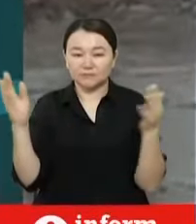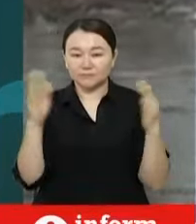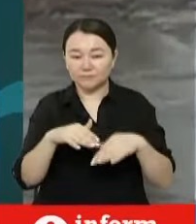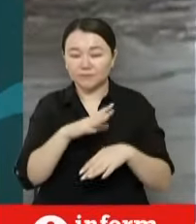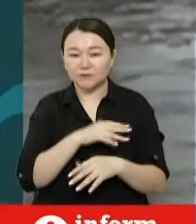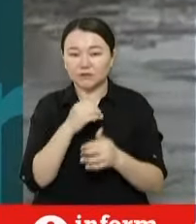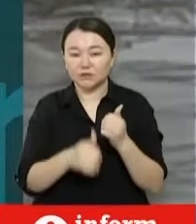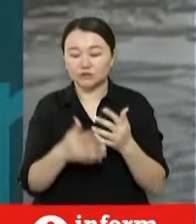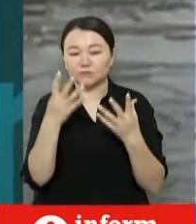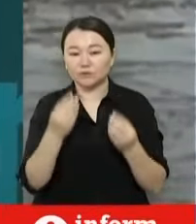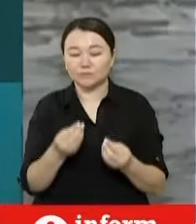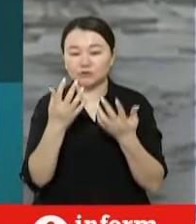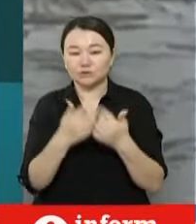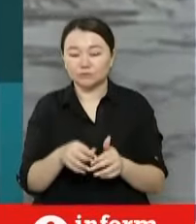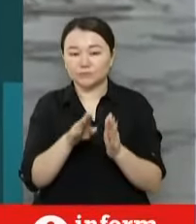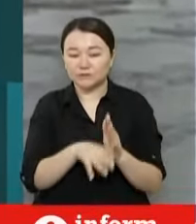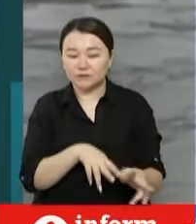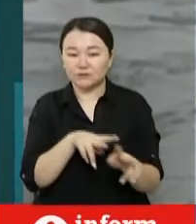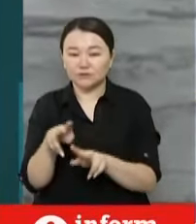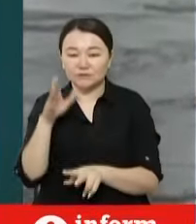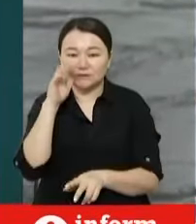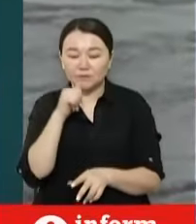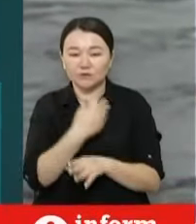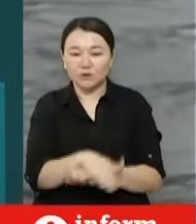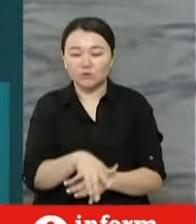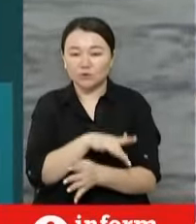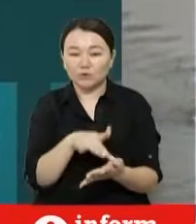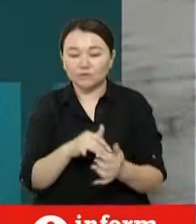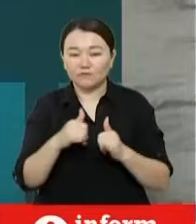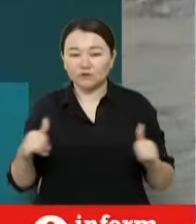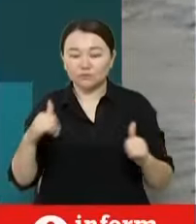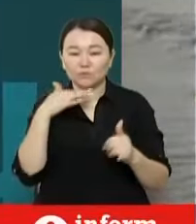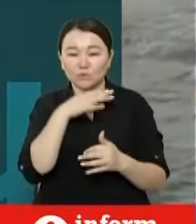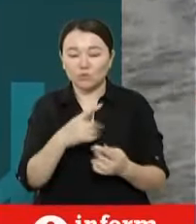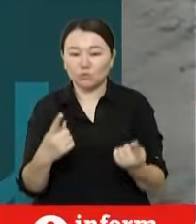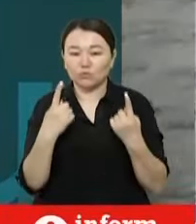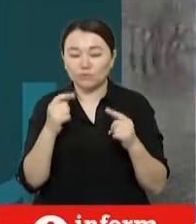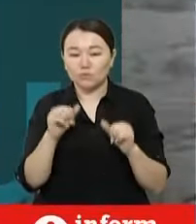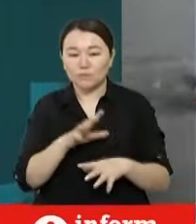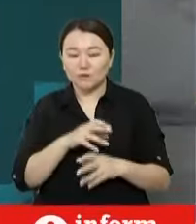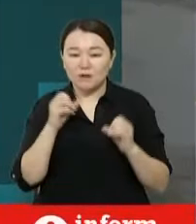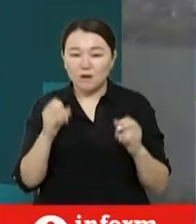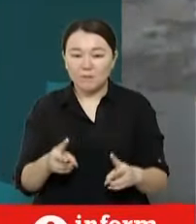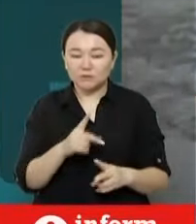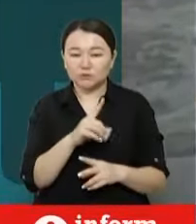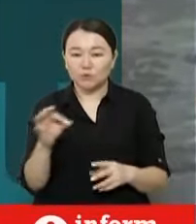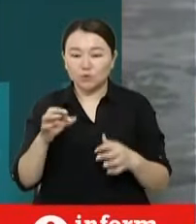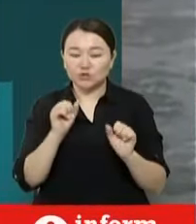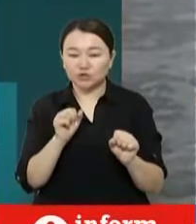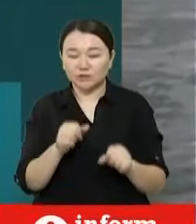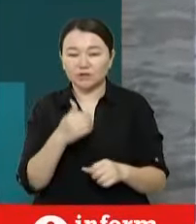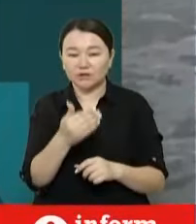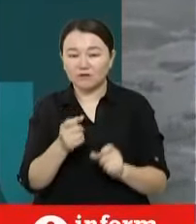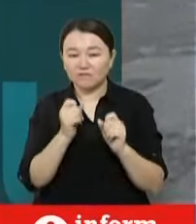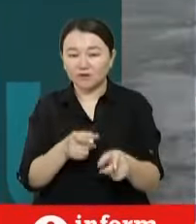с каждым днём число безнадзорных собак на улицах городов растёт Многие из них крупные могут быть опасны зоозащитники полагают что